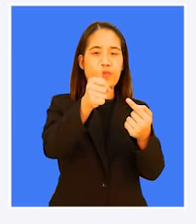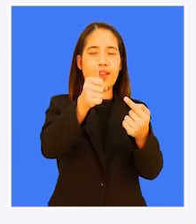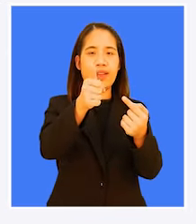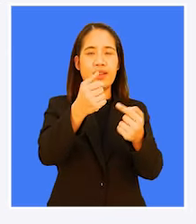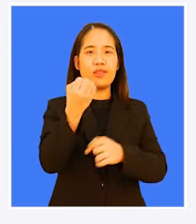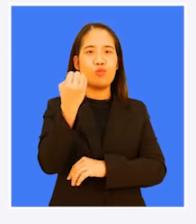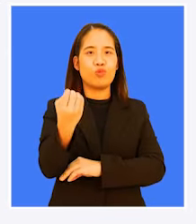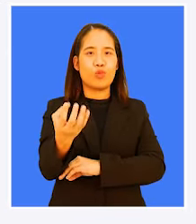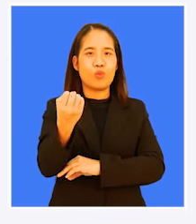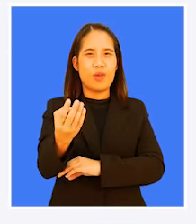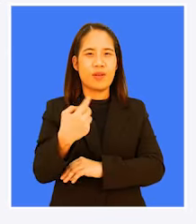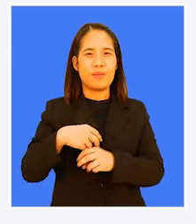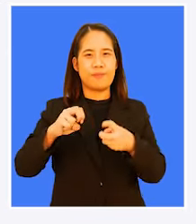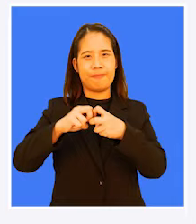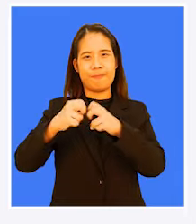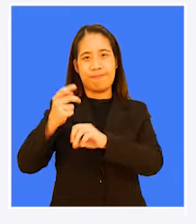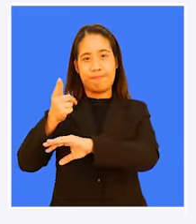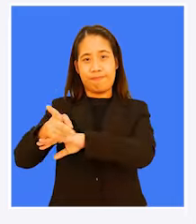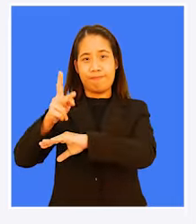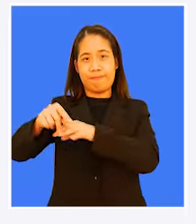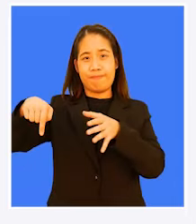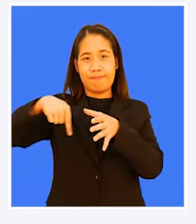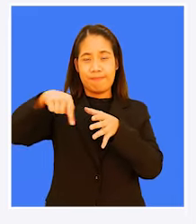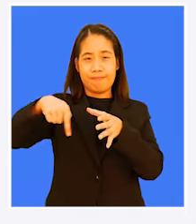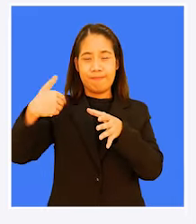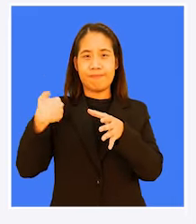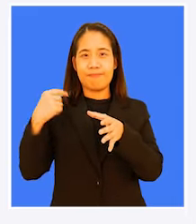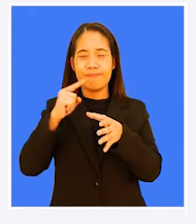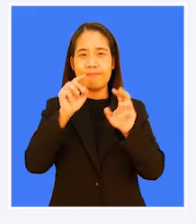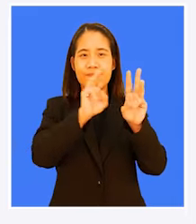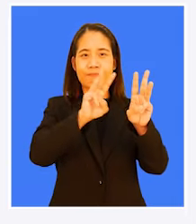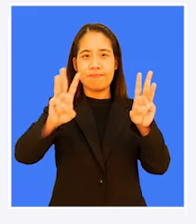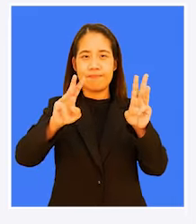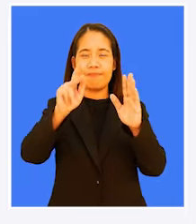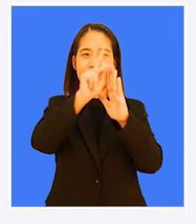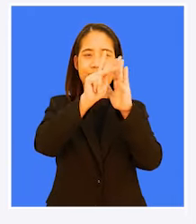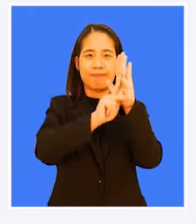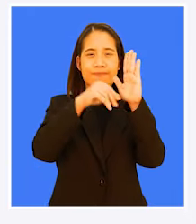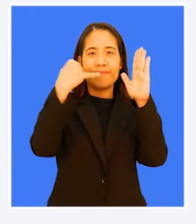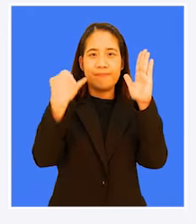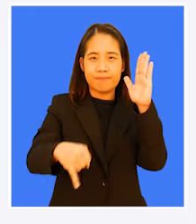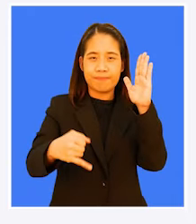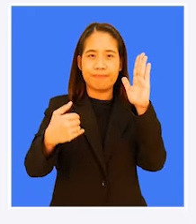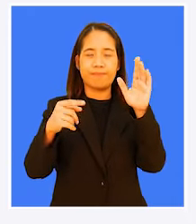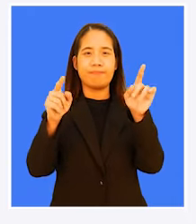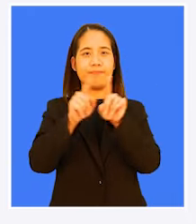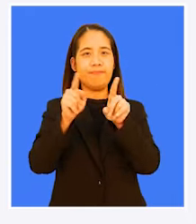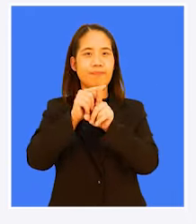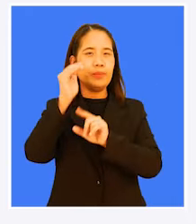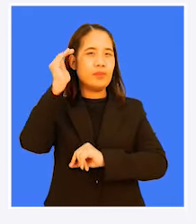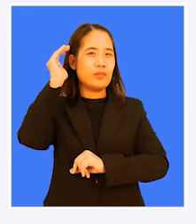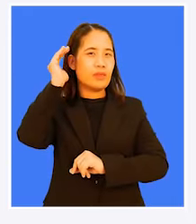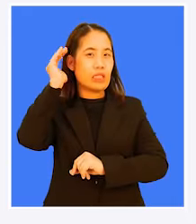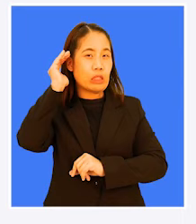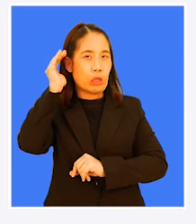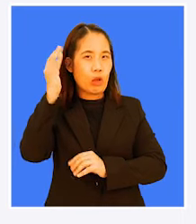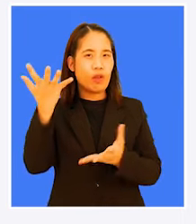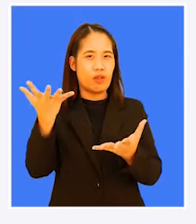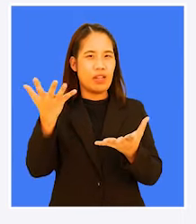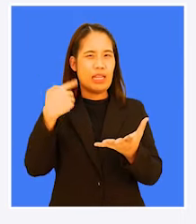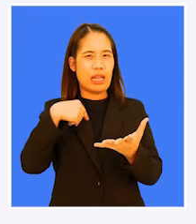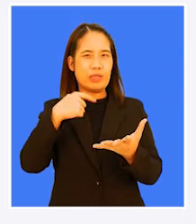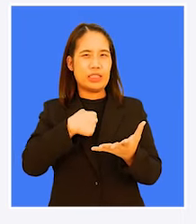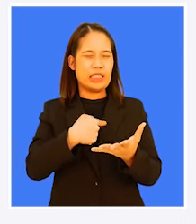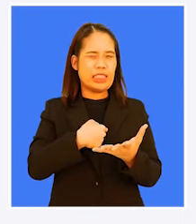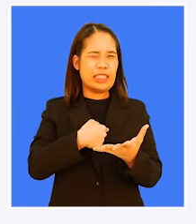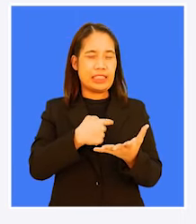ได้ส่วนใหญ่ภัยร้ายทางอินเทอร์เน็ตนี้มักแฝงมากับเว็บไซต์ผิดกฎหมายเนื้อหาชวนเชื่อที่ล่อตาล่อใจชวน